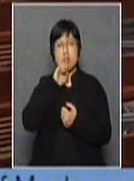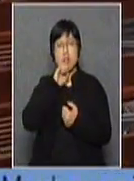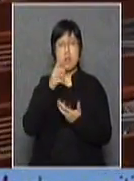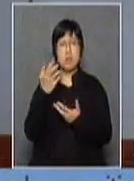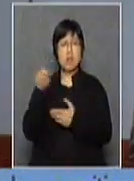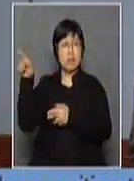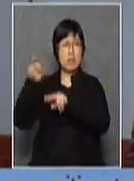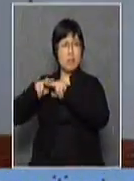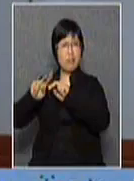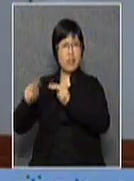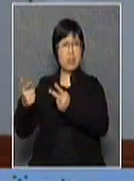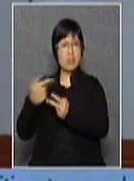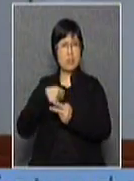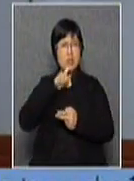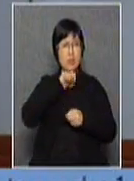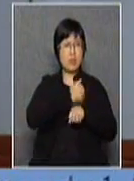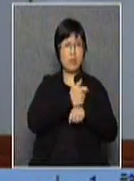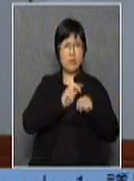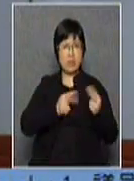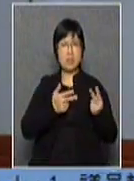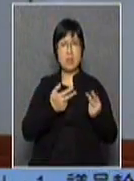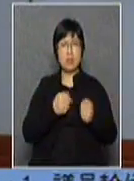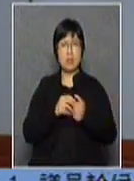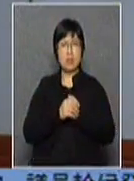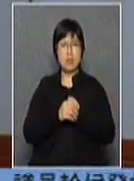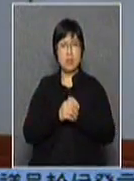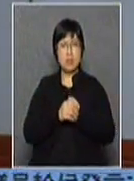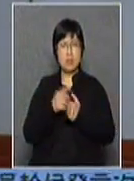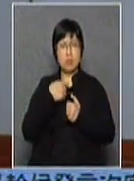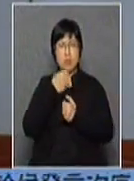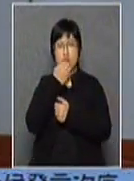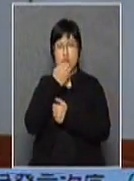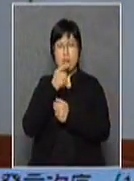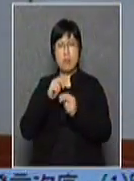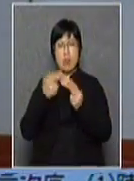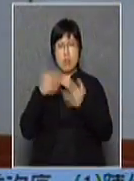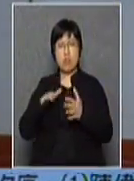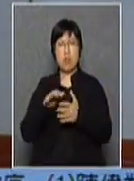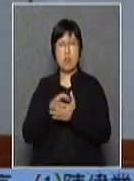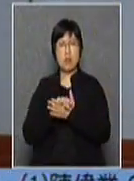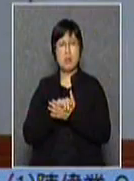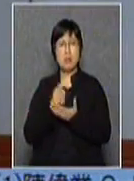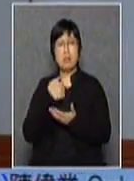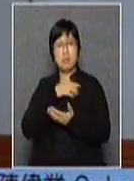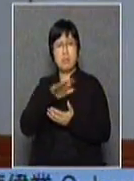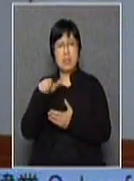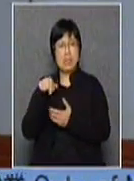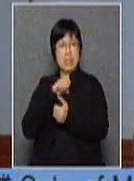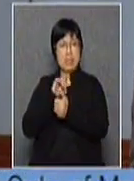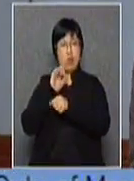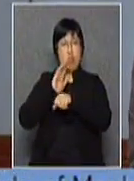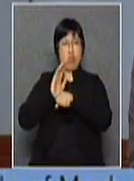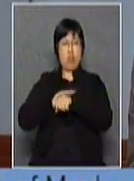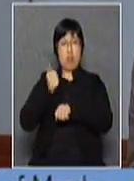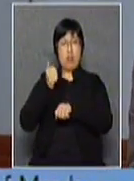面發展啦，我哋就有機會發展啦，所以我哋咧，尤其是呢個東涌咧，已經發展咗啦。咁我哋咧就利用呢個機遇。